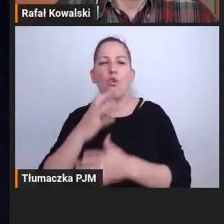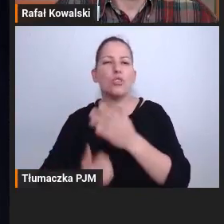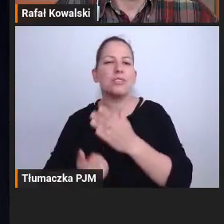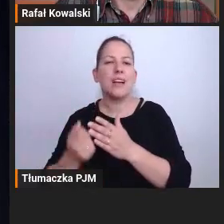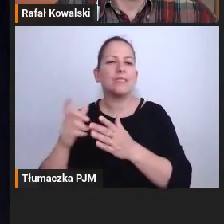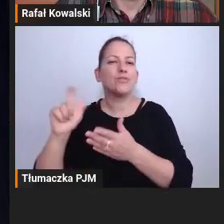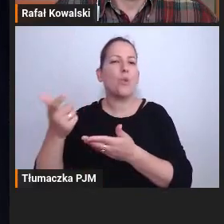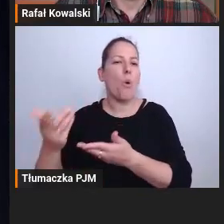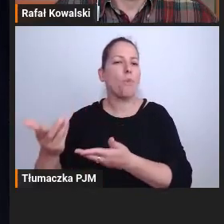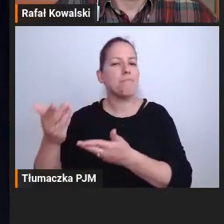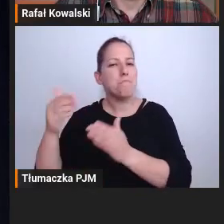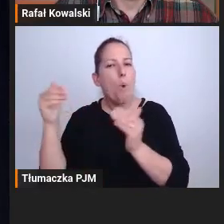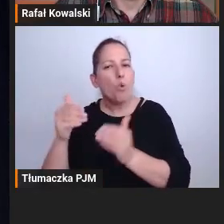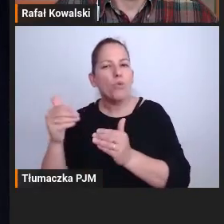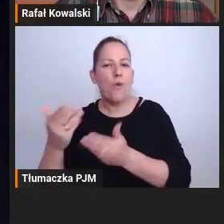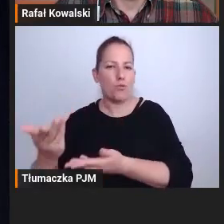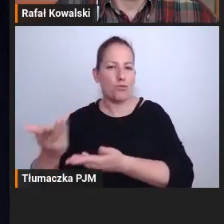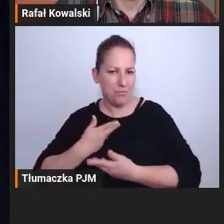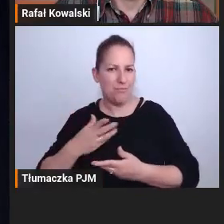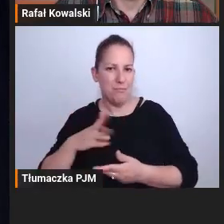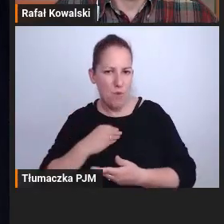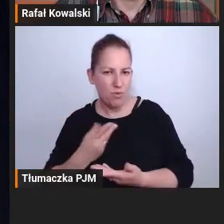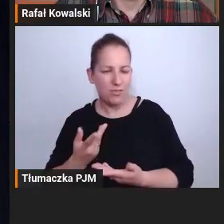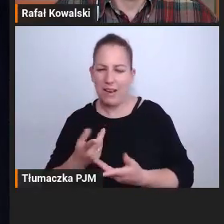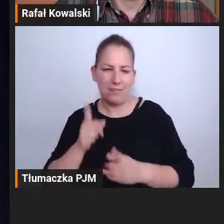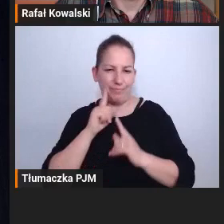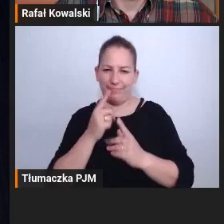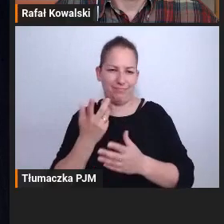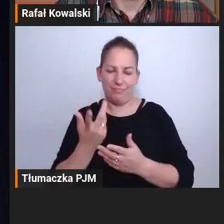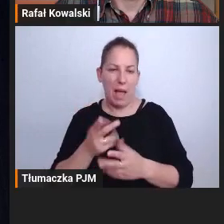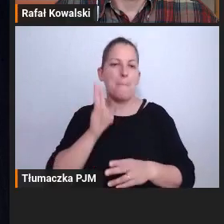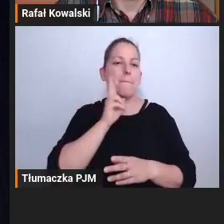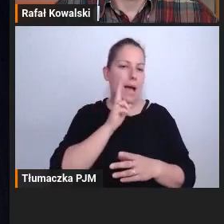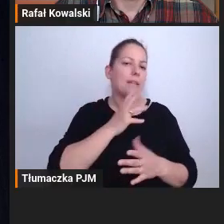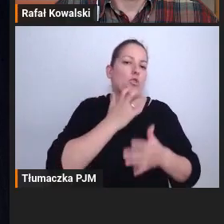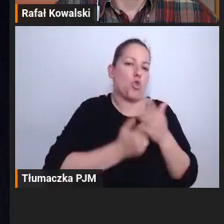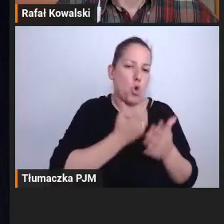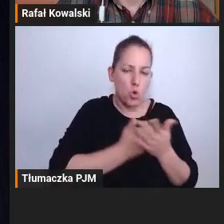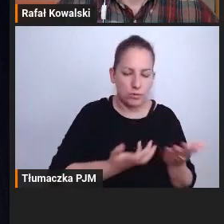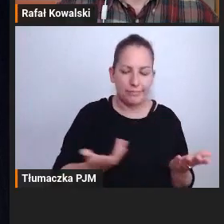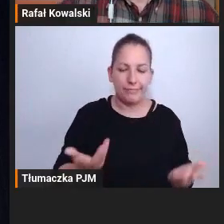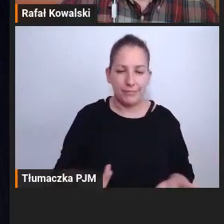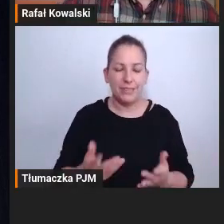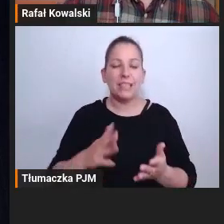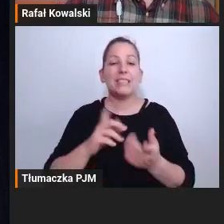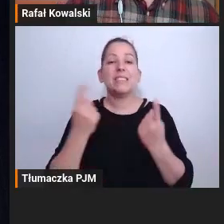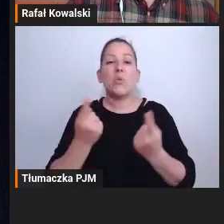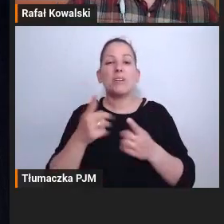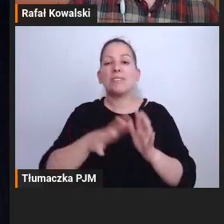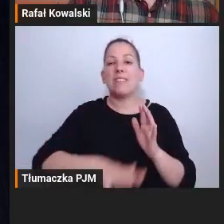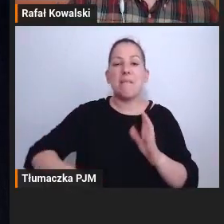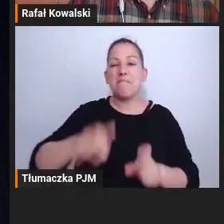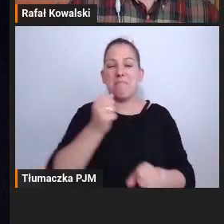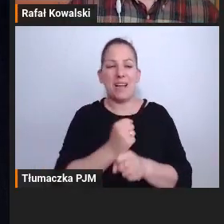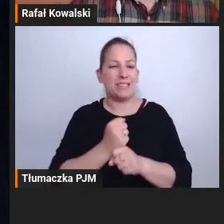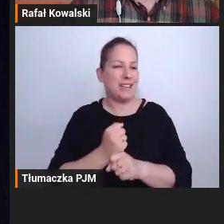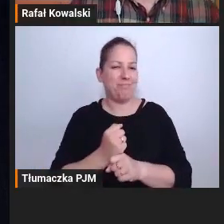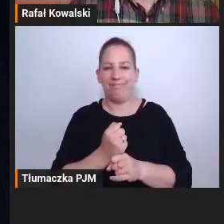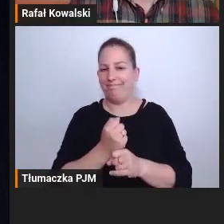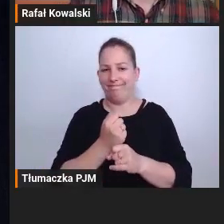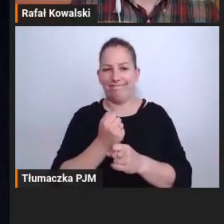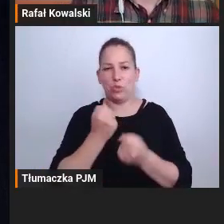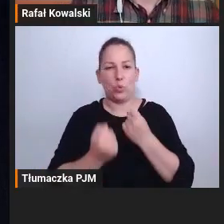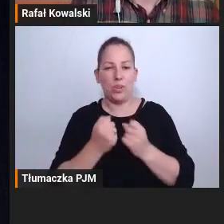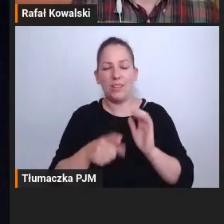które im przysługują, znacznie rzadziej niż matki. No i w związku z tym sytuacja na rynku pracy jest